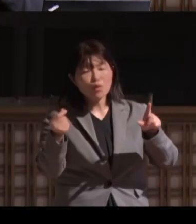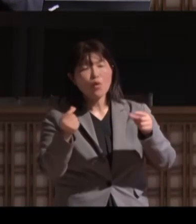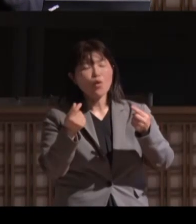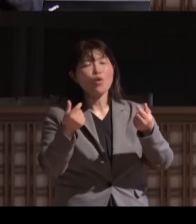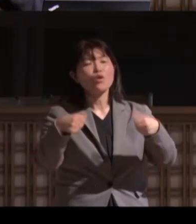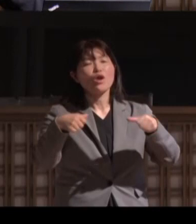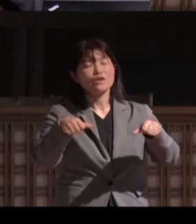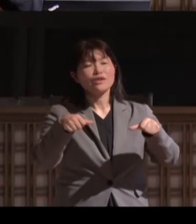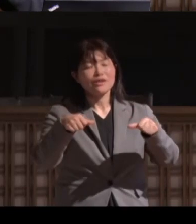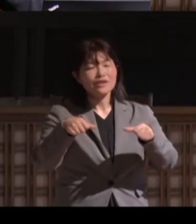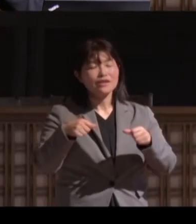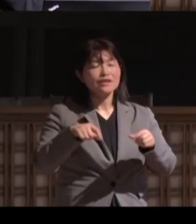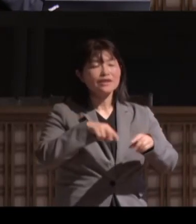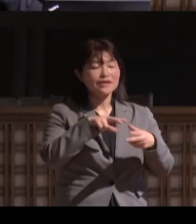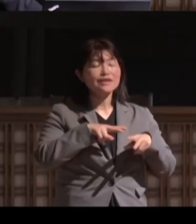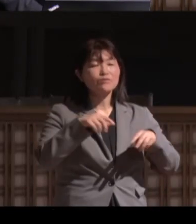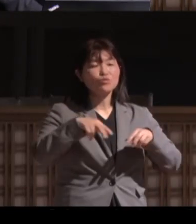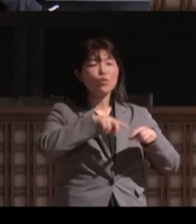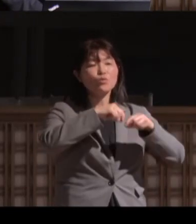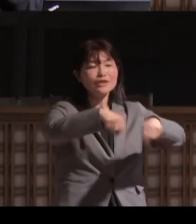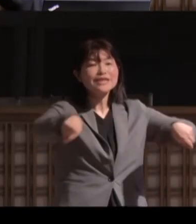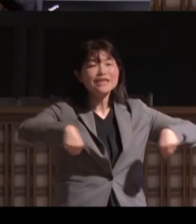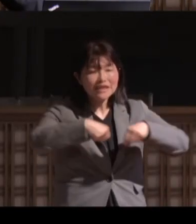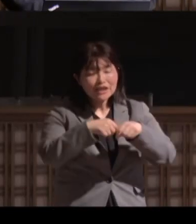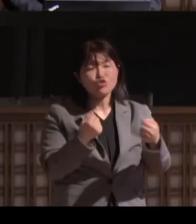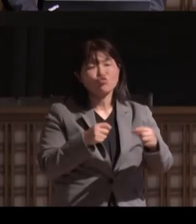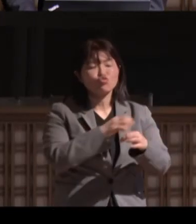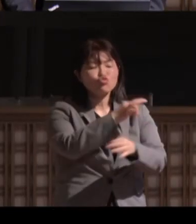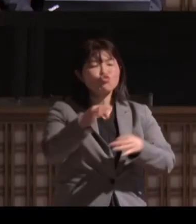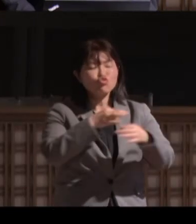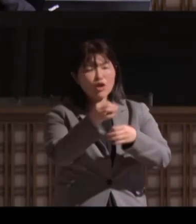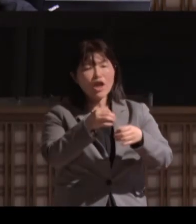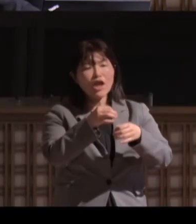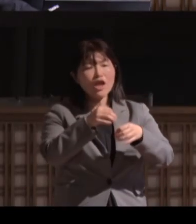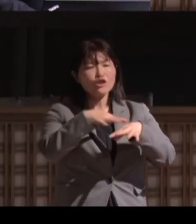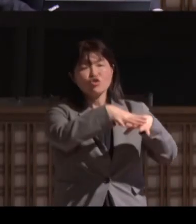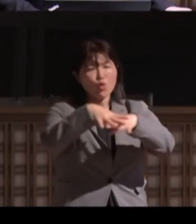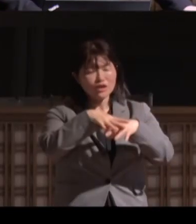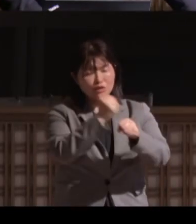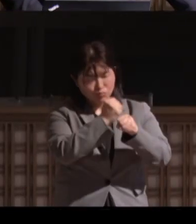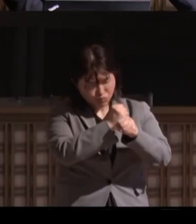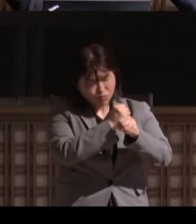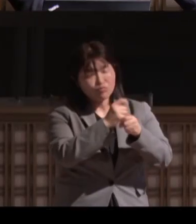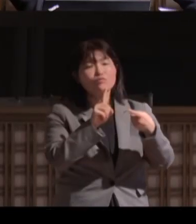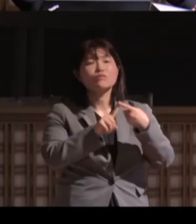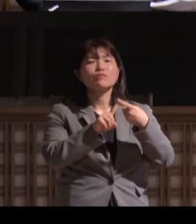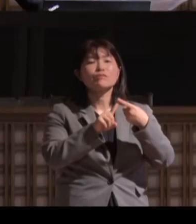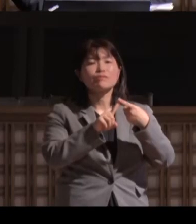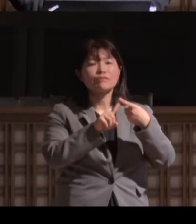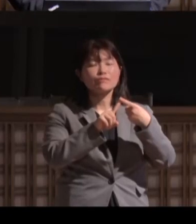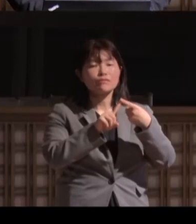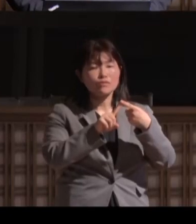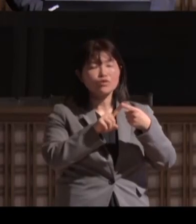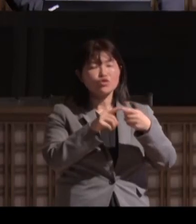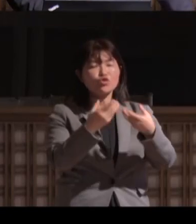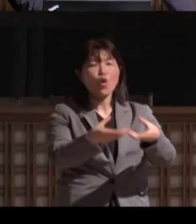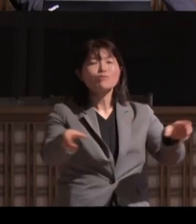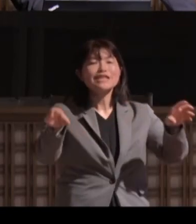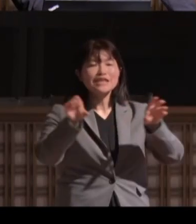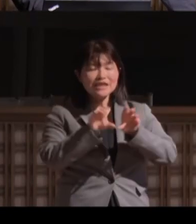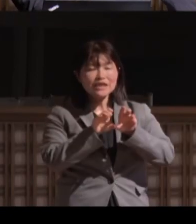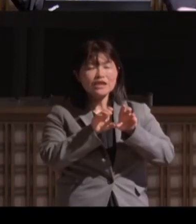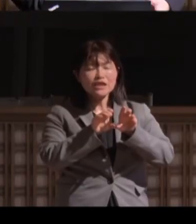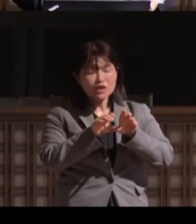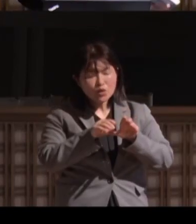ます地域運営組織の構築や再構築それからえコミュニティのです